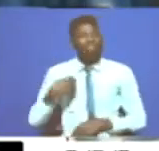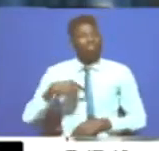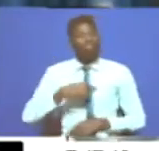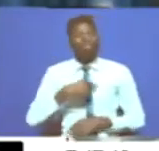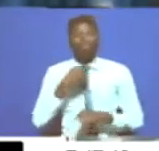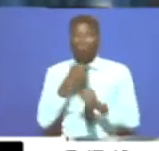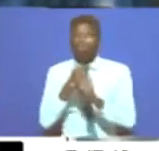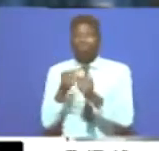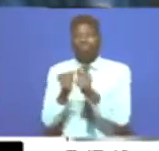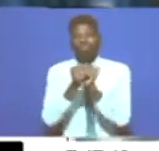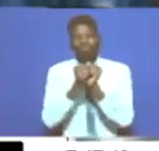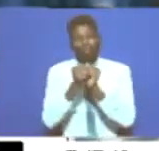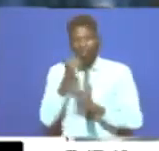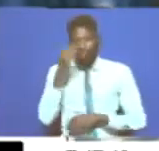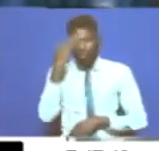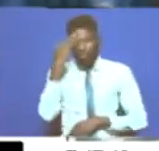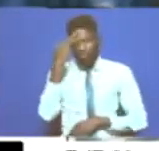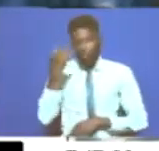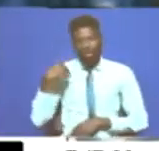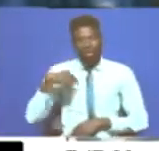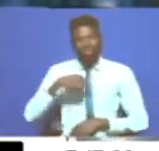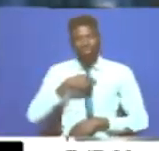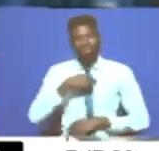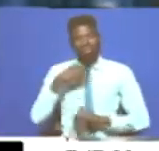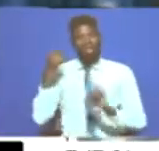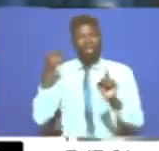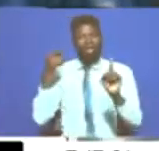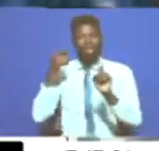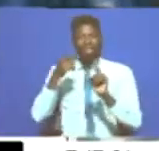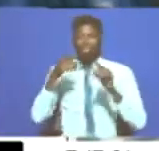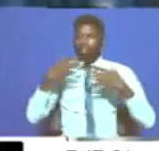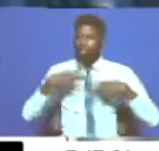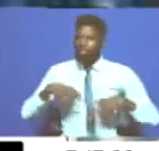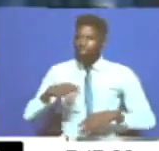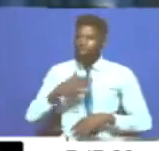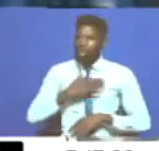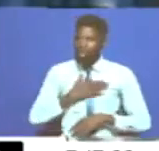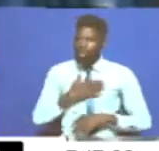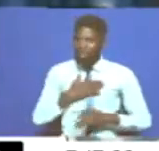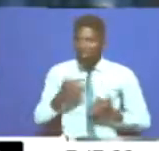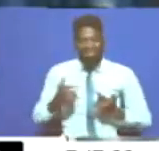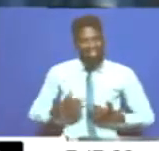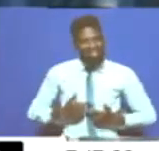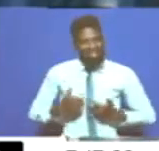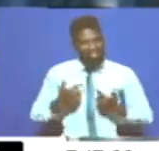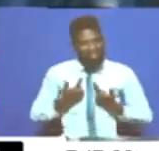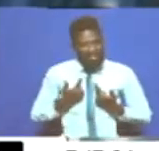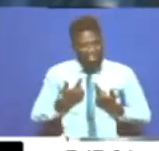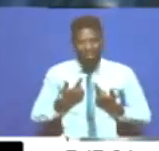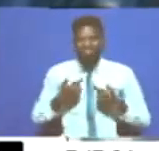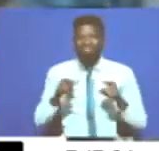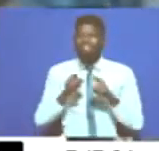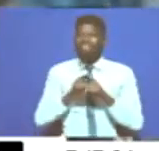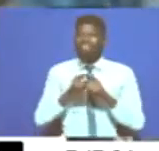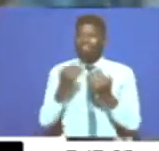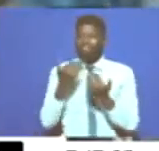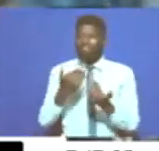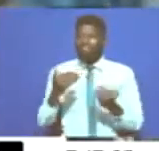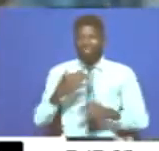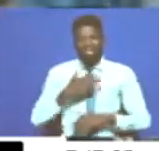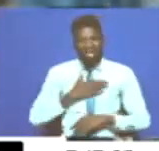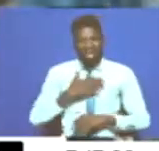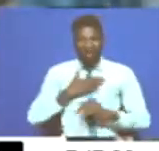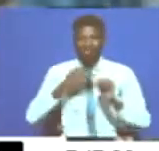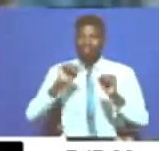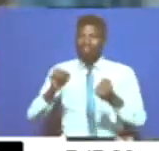kukomboa maisha ya watu wetu na watoto wetu na vizazi vijavyo.